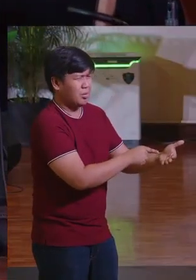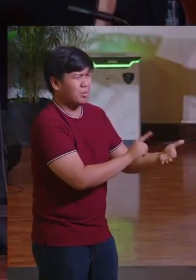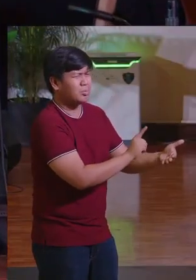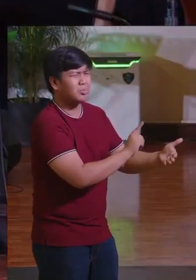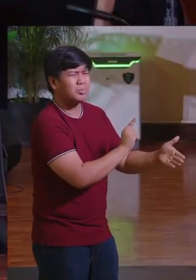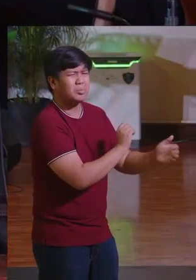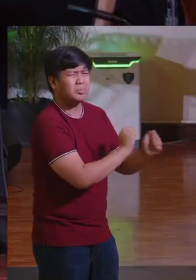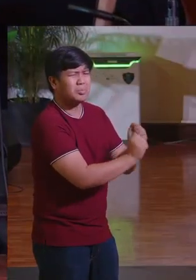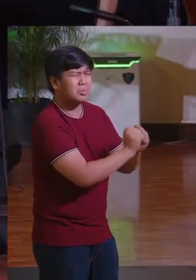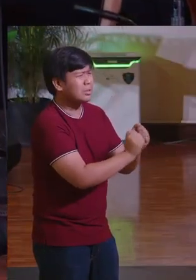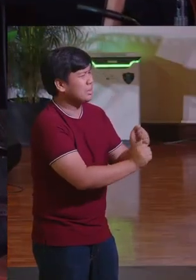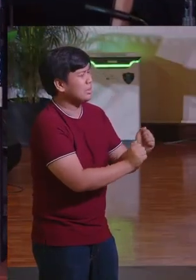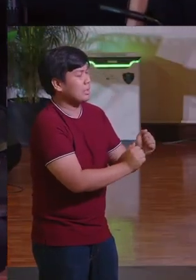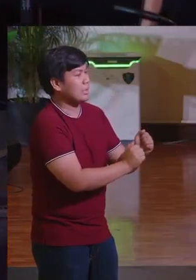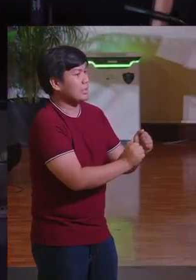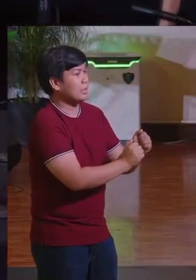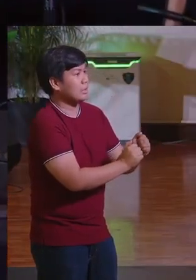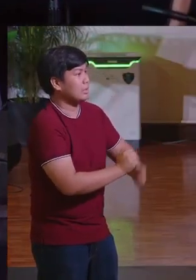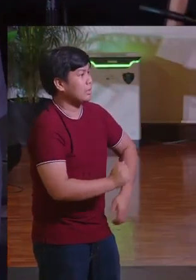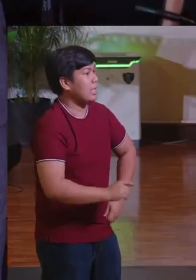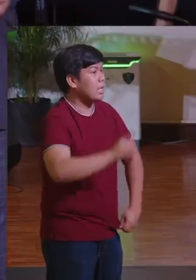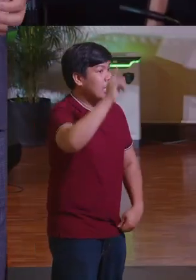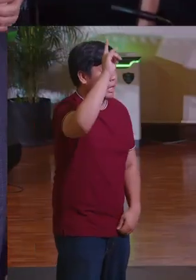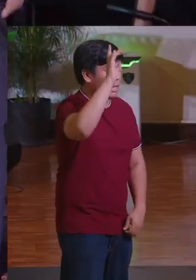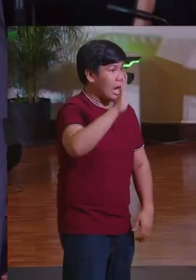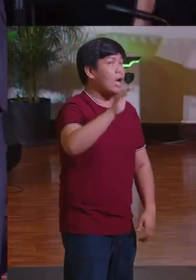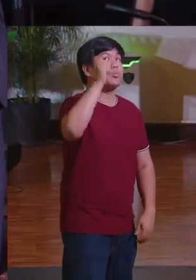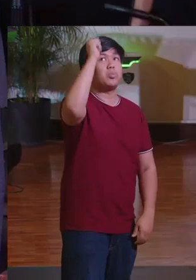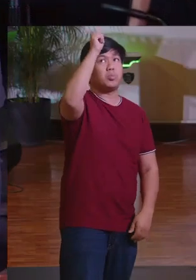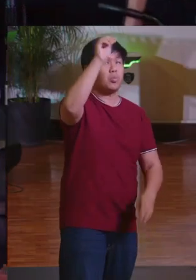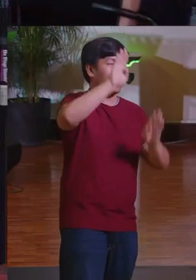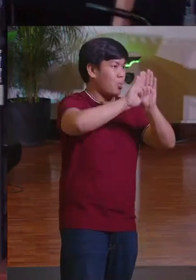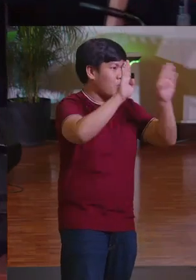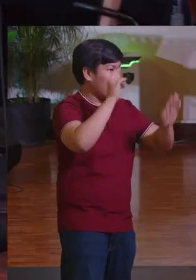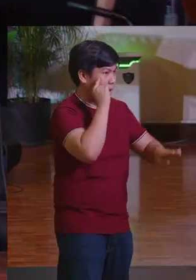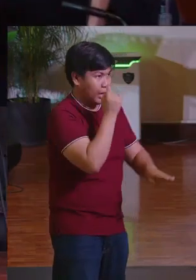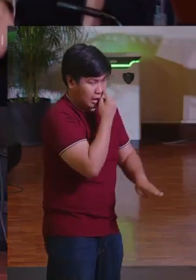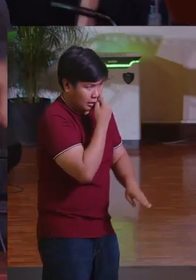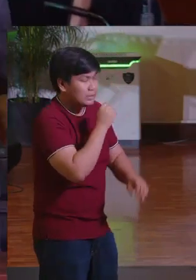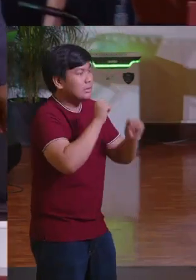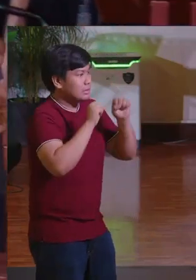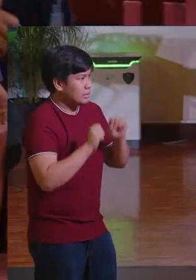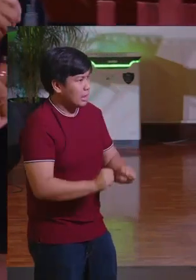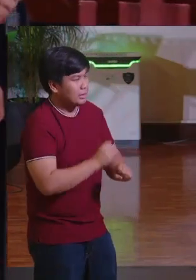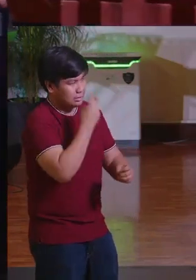Unless the Lord opens the eyes of your heart, then you will see the treasure in jars of clay.